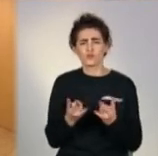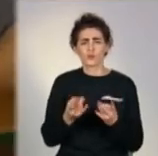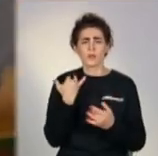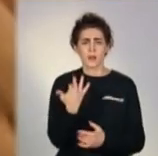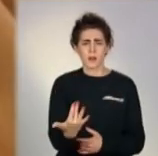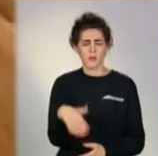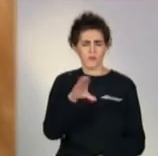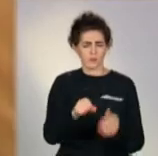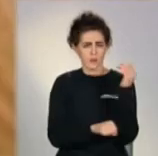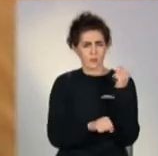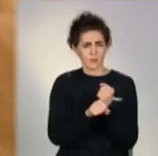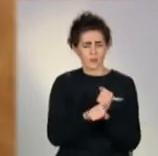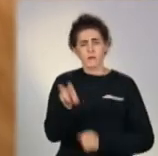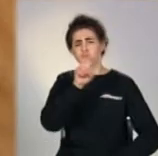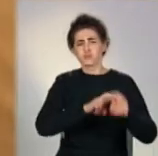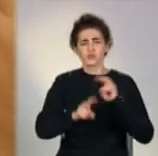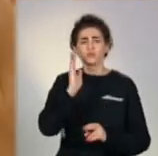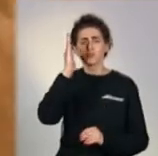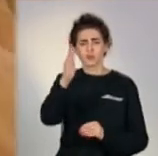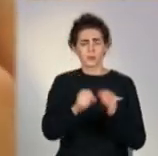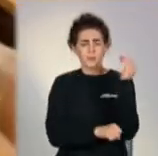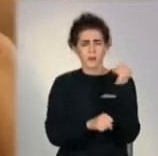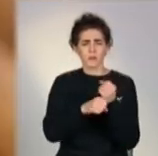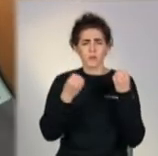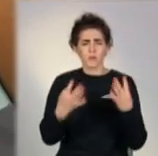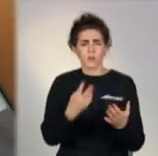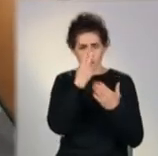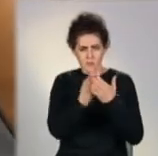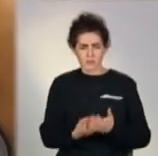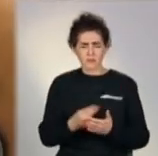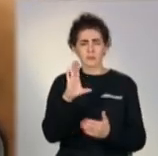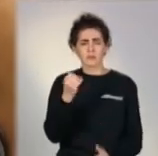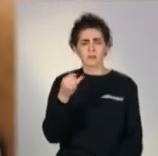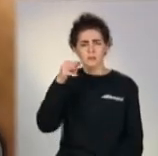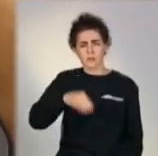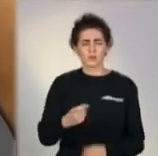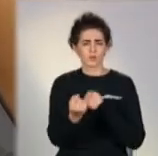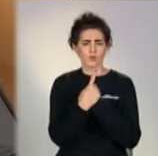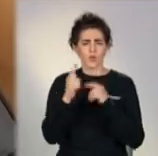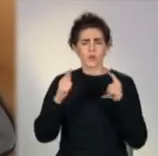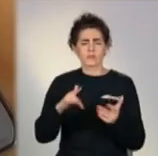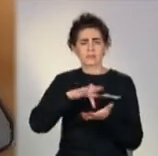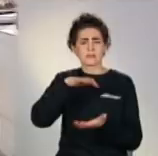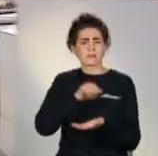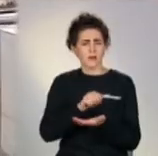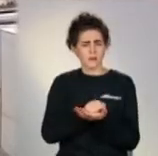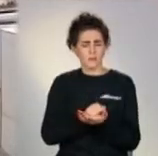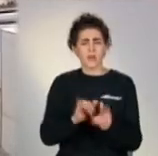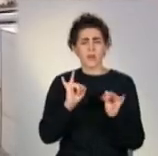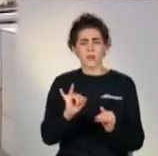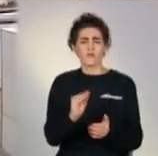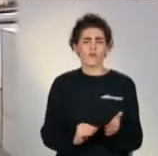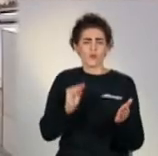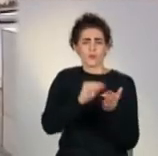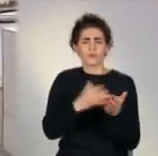сьогодні. Для пошуку майбутніх працівників варто лише перейти за посиланням, яке надсилають співробітники центру зайнятості, та вказати